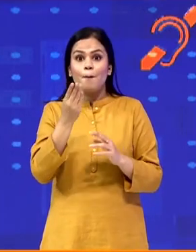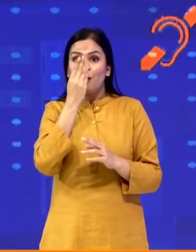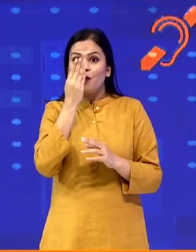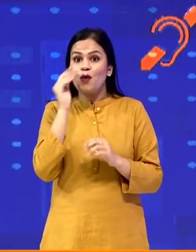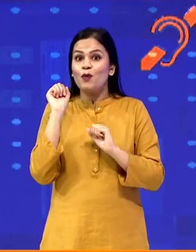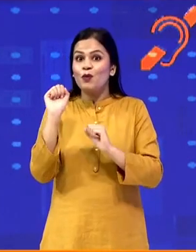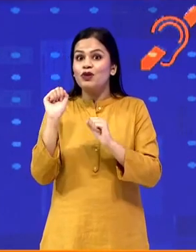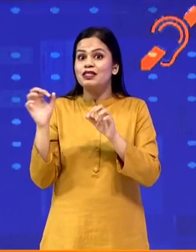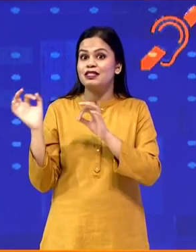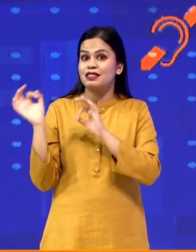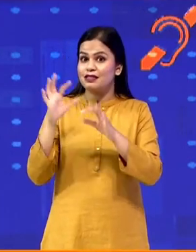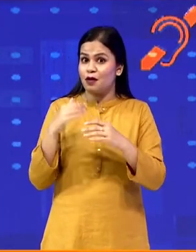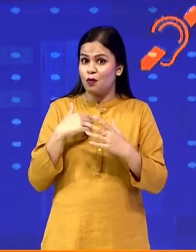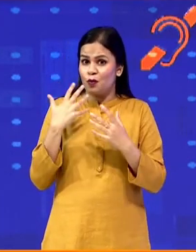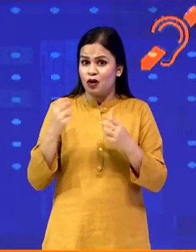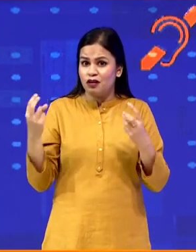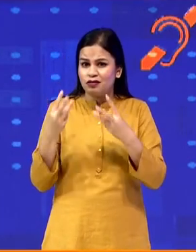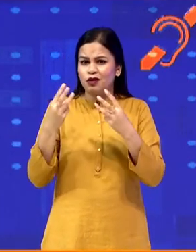तरह